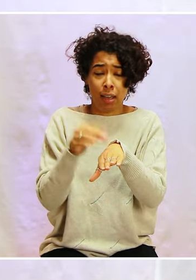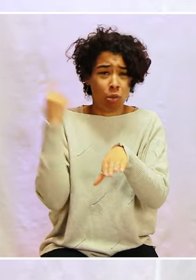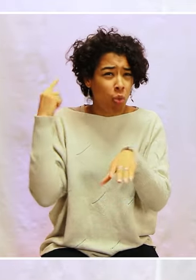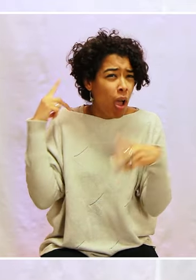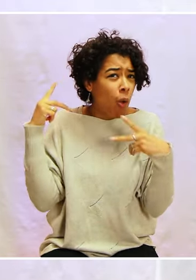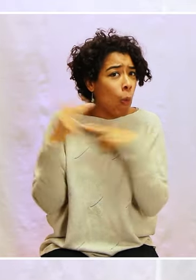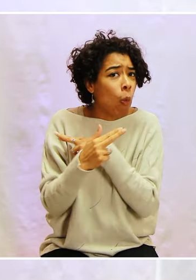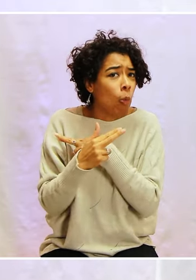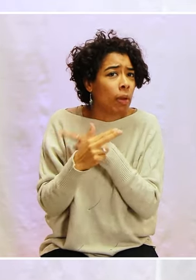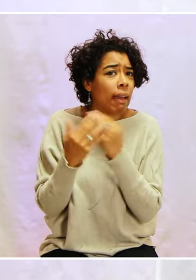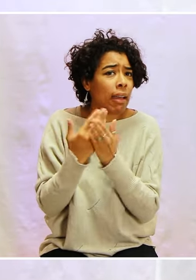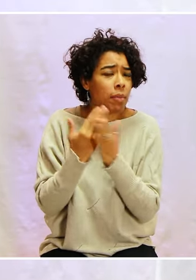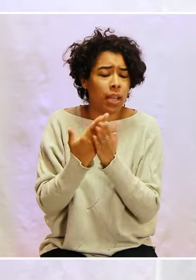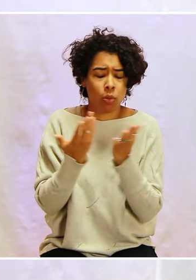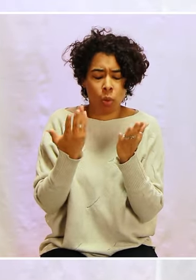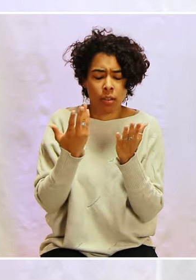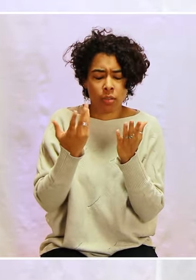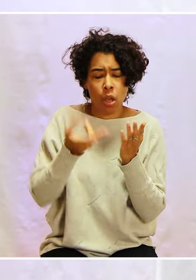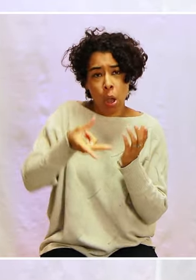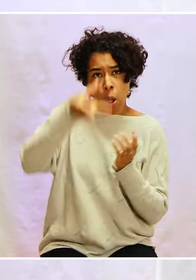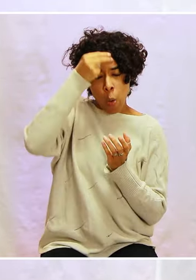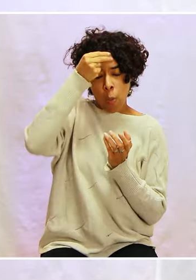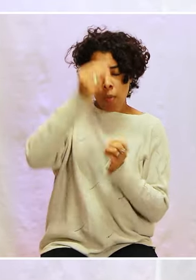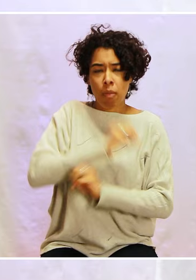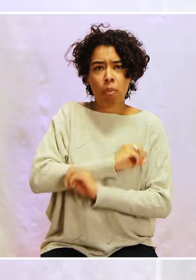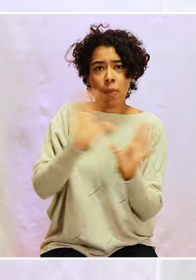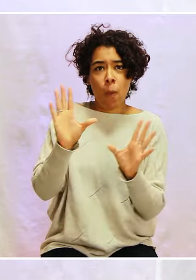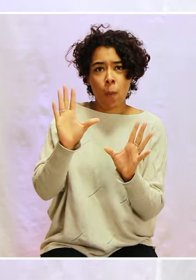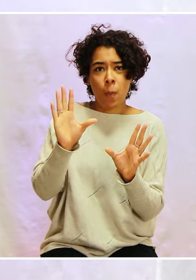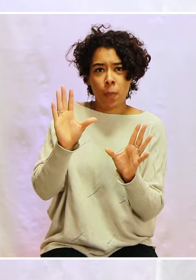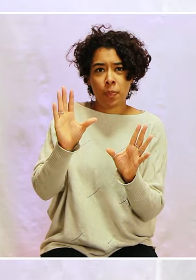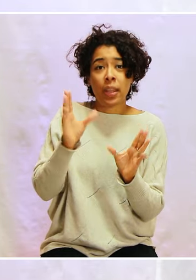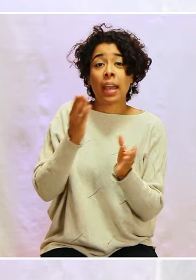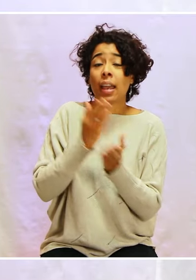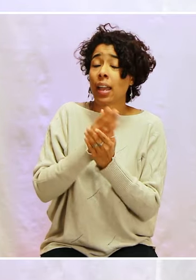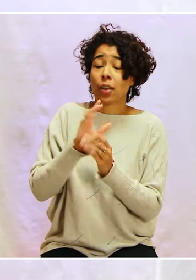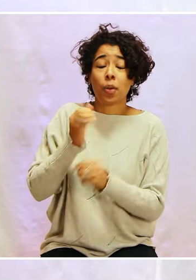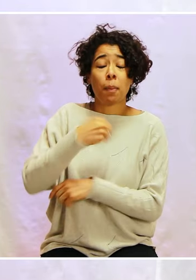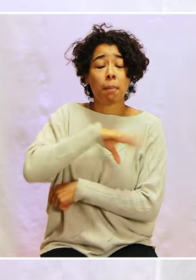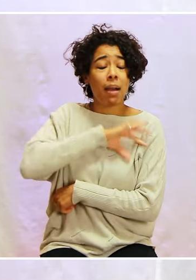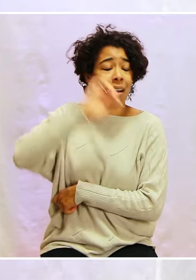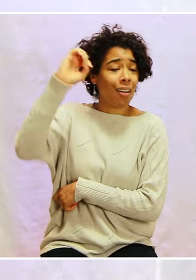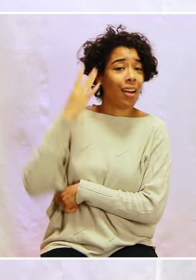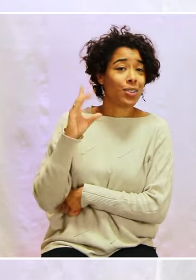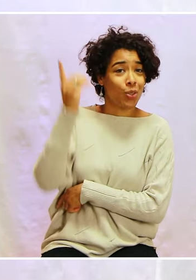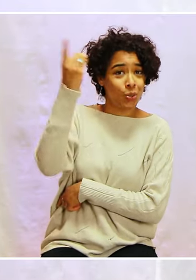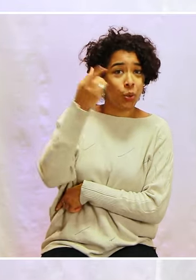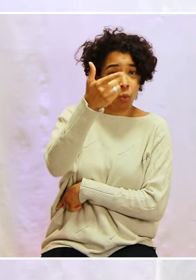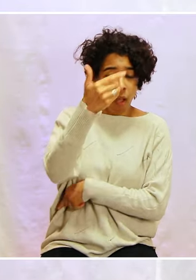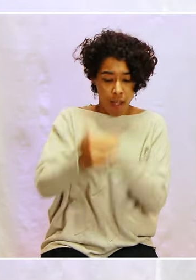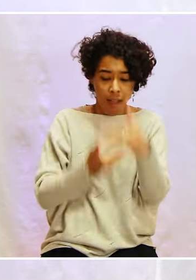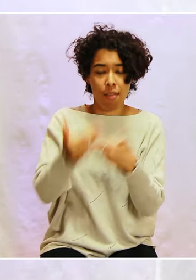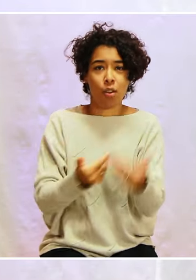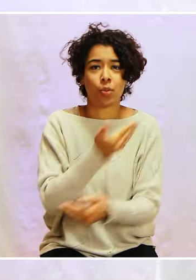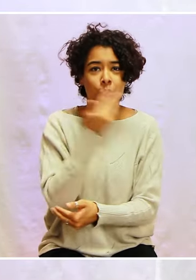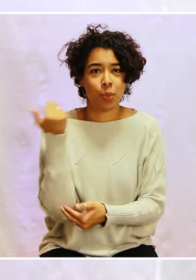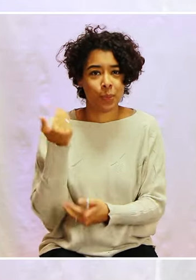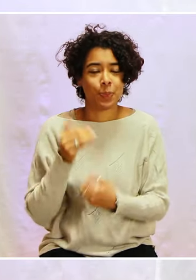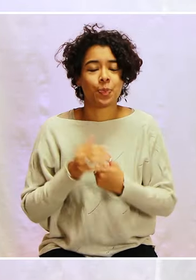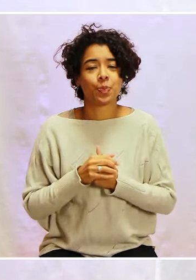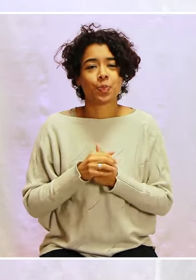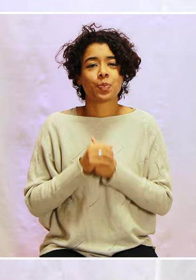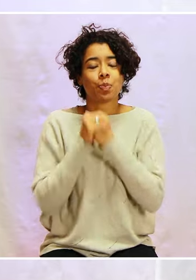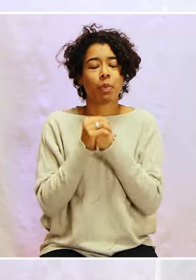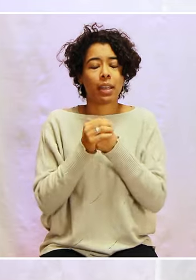leçons et que tu puisses et bien avancer par la grâce de Dieu on va prier